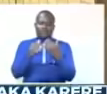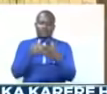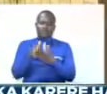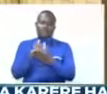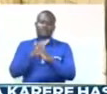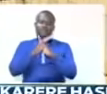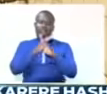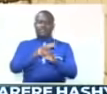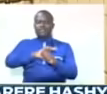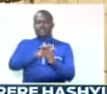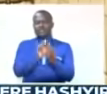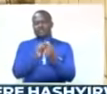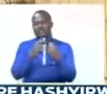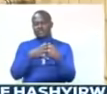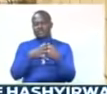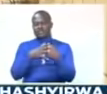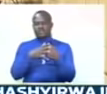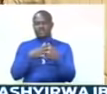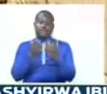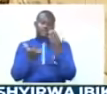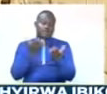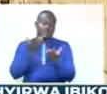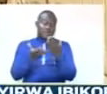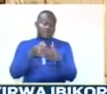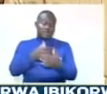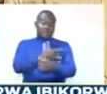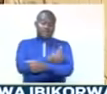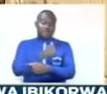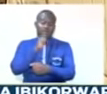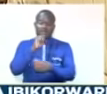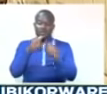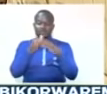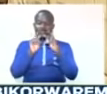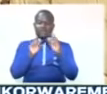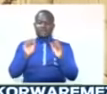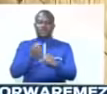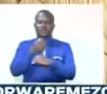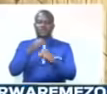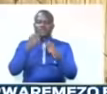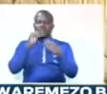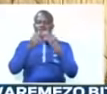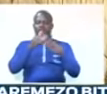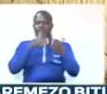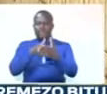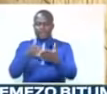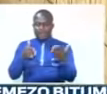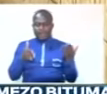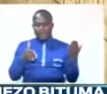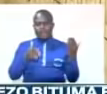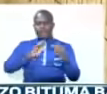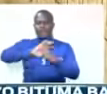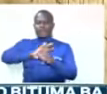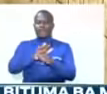nyine COVID-19 wenda urukingo ntago umuntu yavuga ko rumubuza kuba